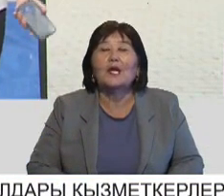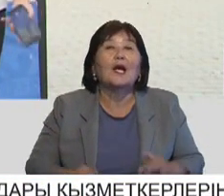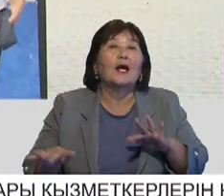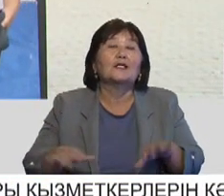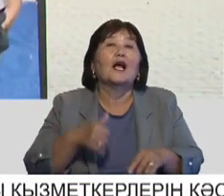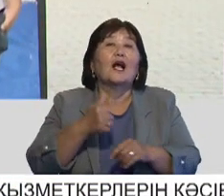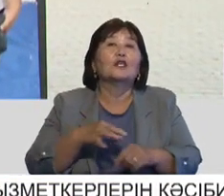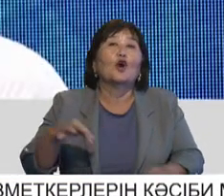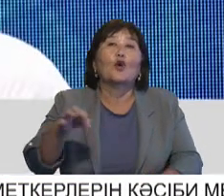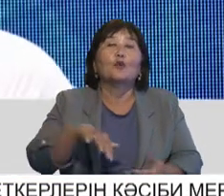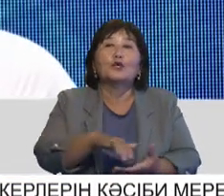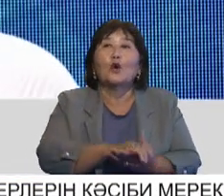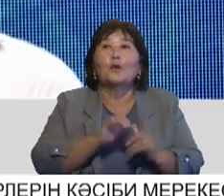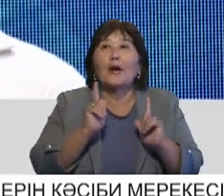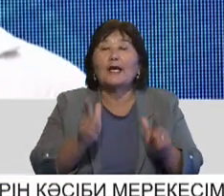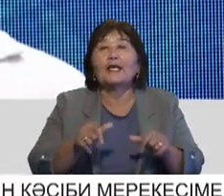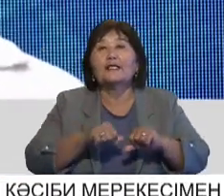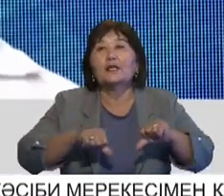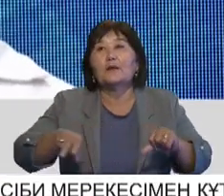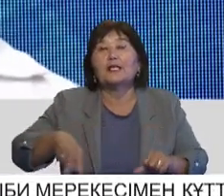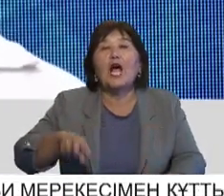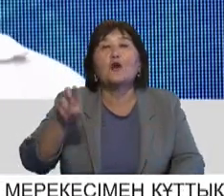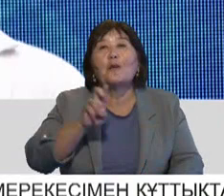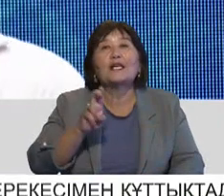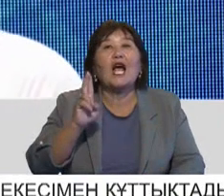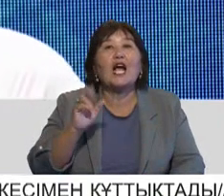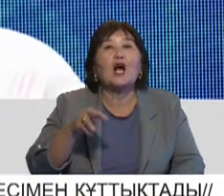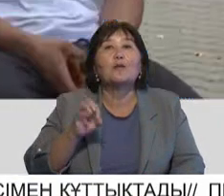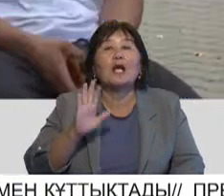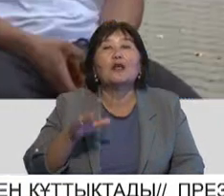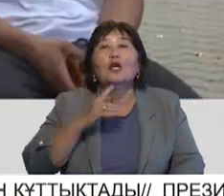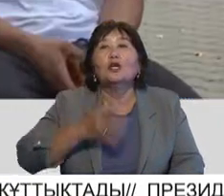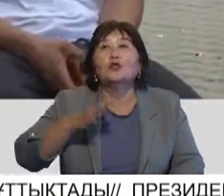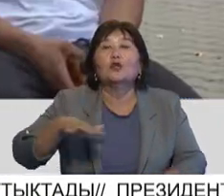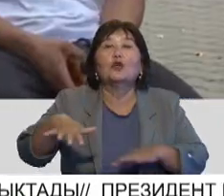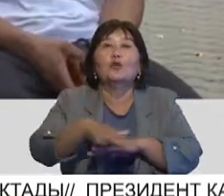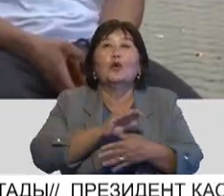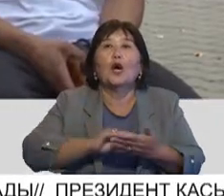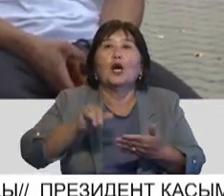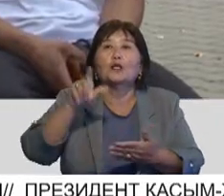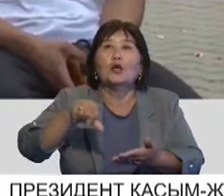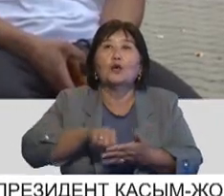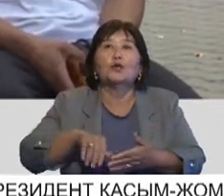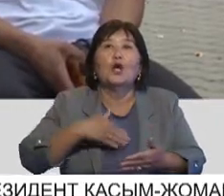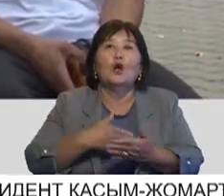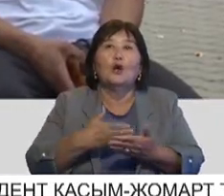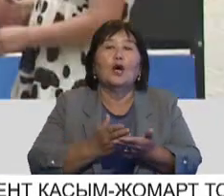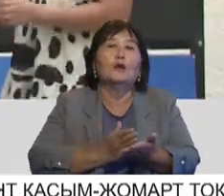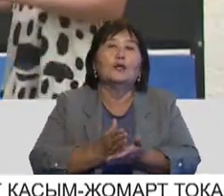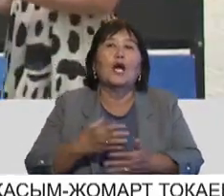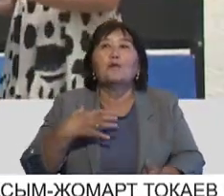Шарада алдымен облыстық қоғамдық келісім мекемесінің директоры Бақытжан Камалов сөз алып, бұқаралық ақпарат құралдары өкілдерінің қоғамдағы рөлі